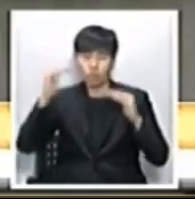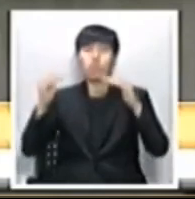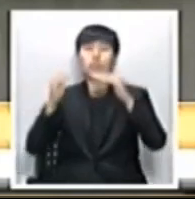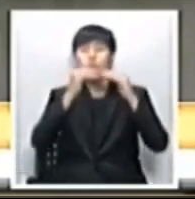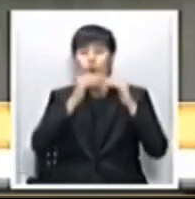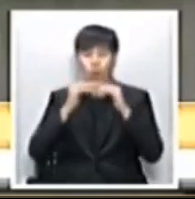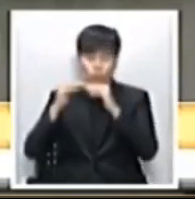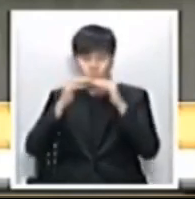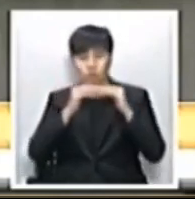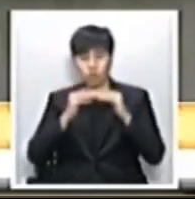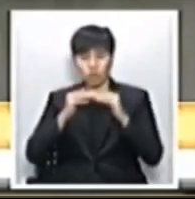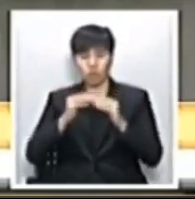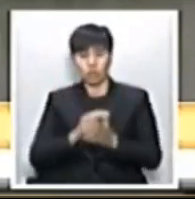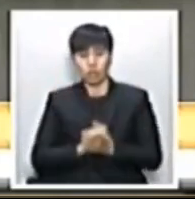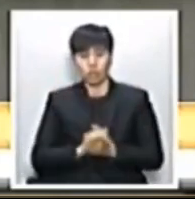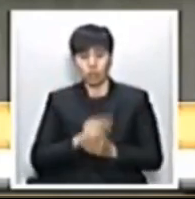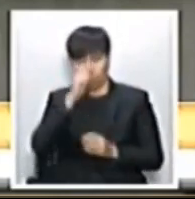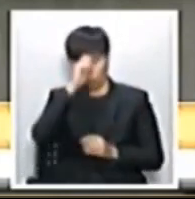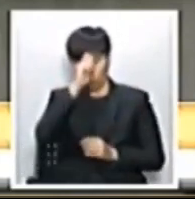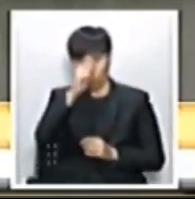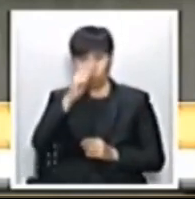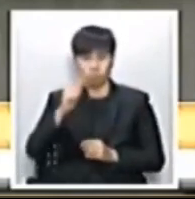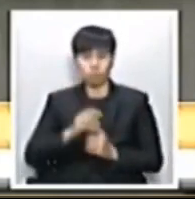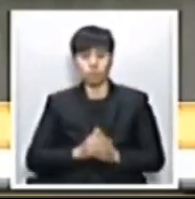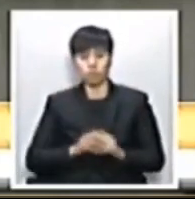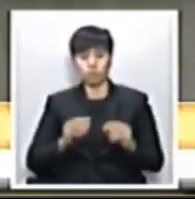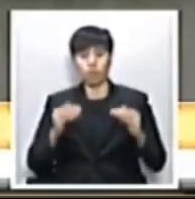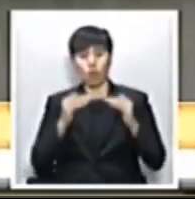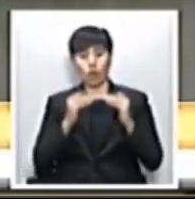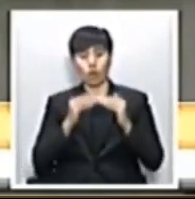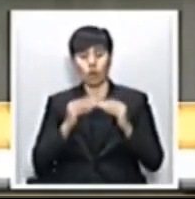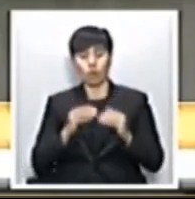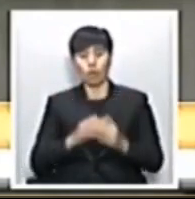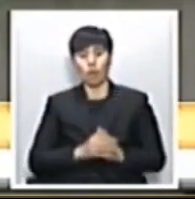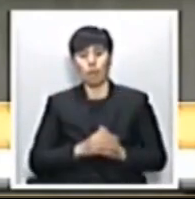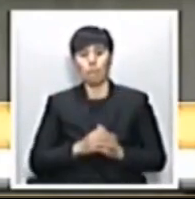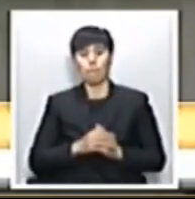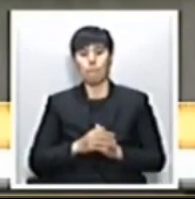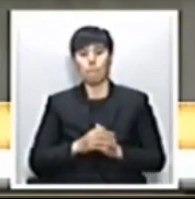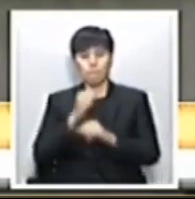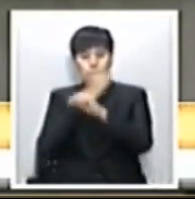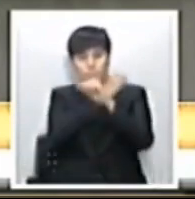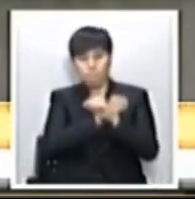มีความเท่าเทียมกันเคารพซึ่งกันและกันและการป้องกันตัวเองได้ด้วย